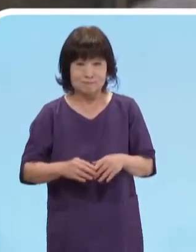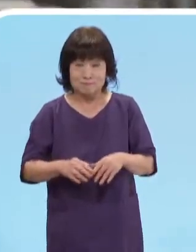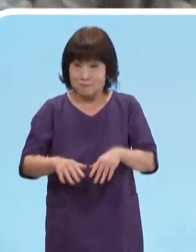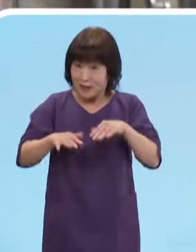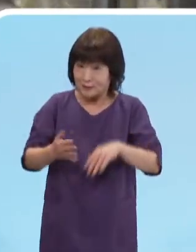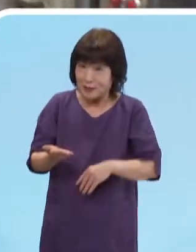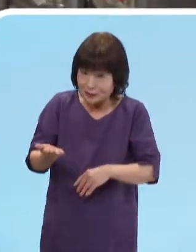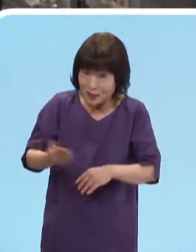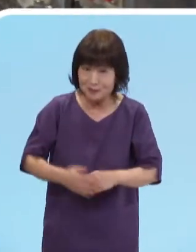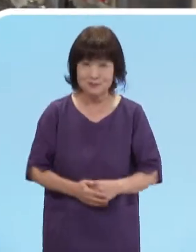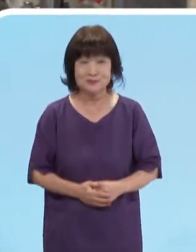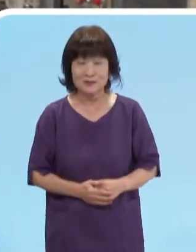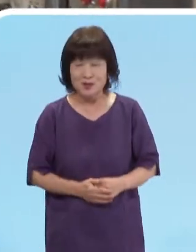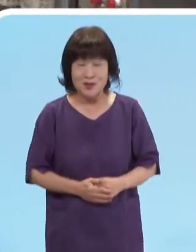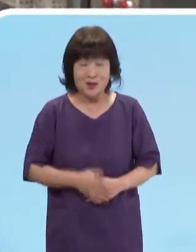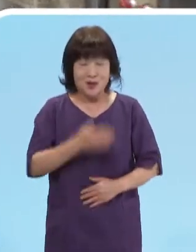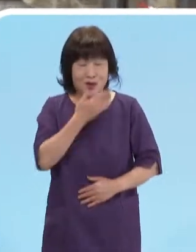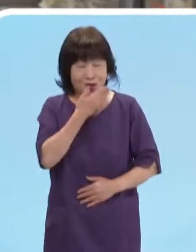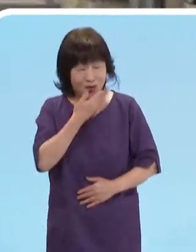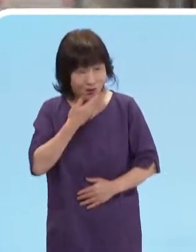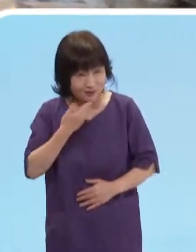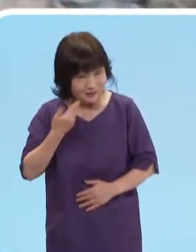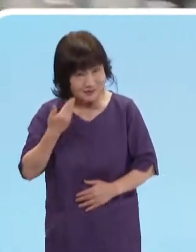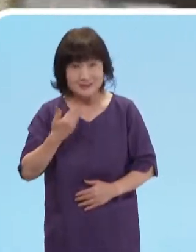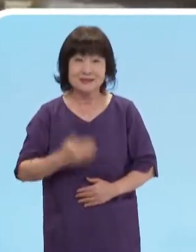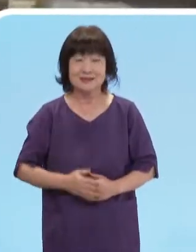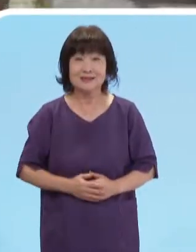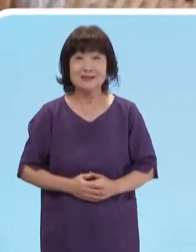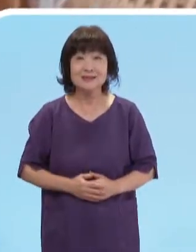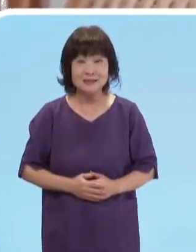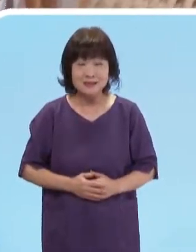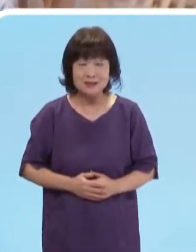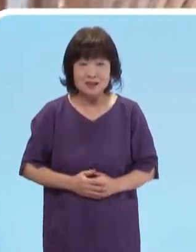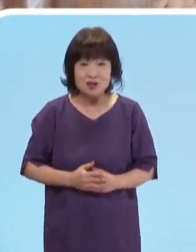あ、ちょちょ めっちゃ美味しい。